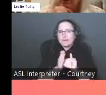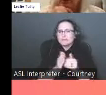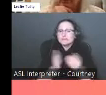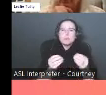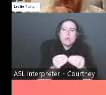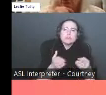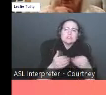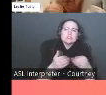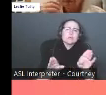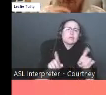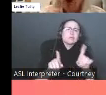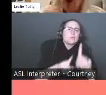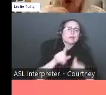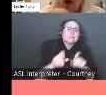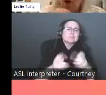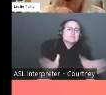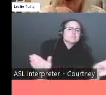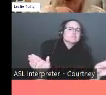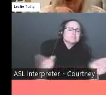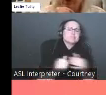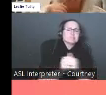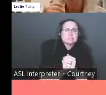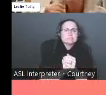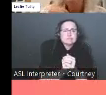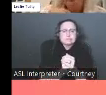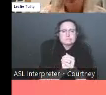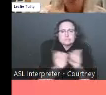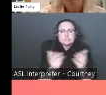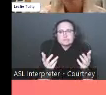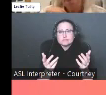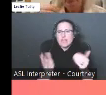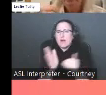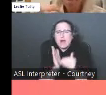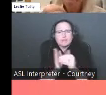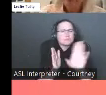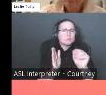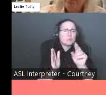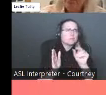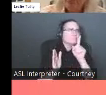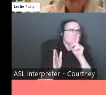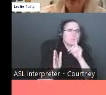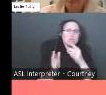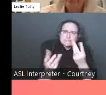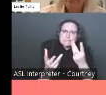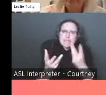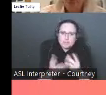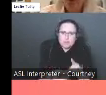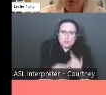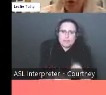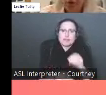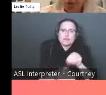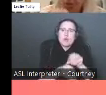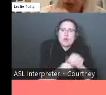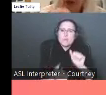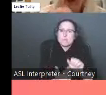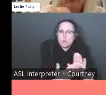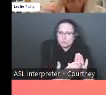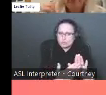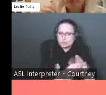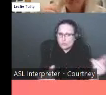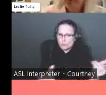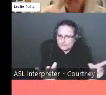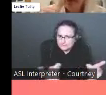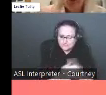nous avons posé une question générale sur leur expérience de counseling.